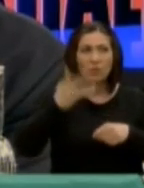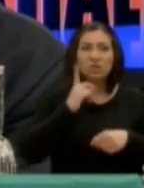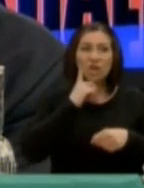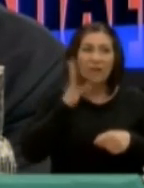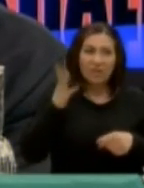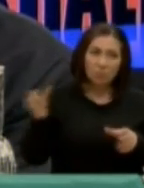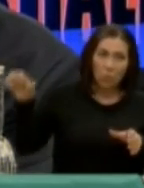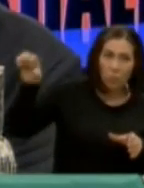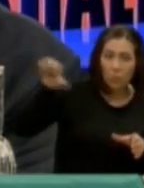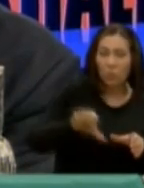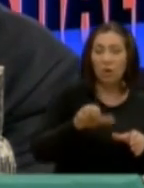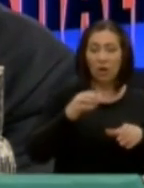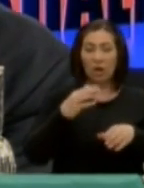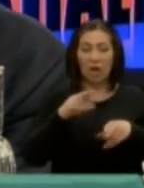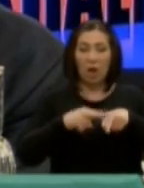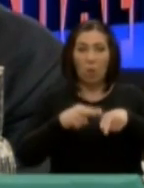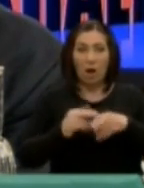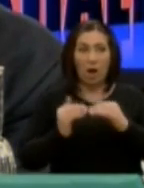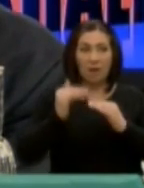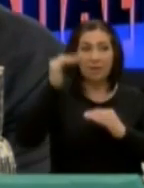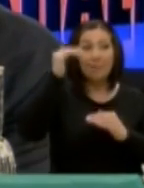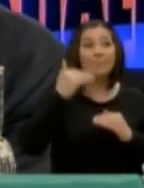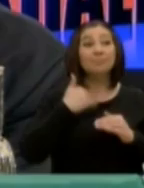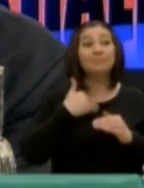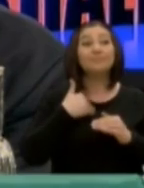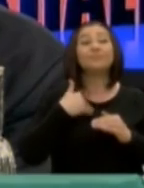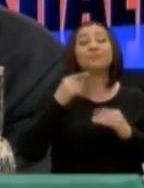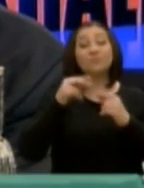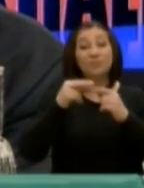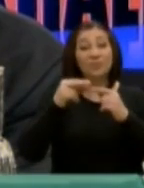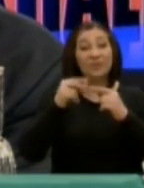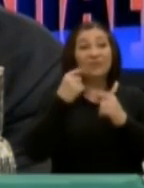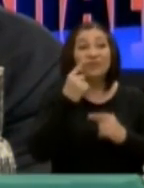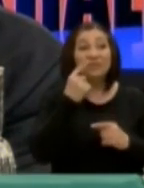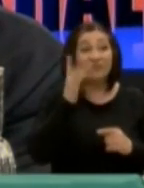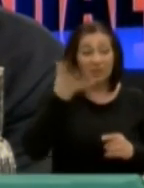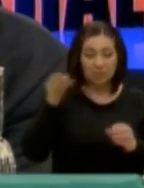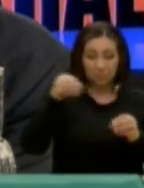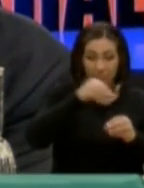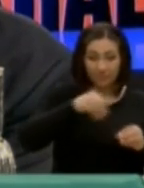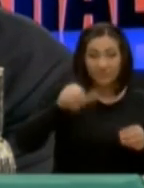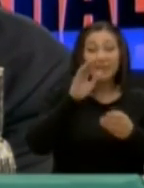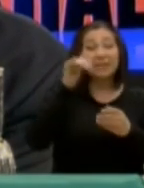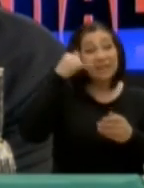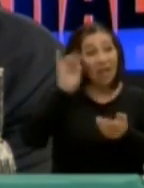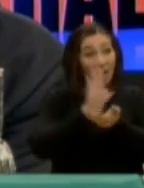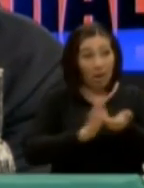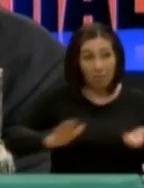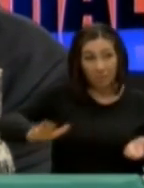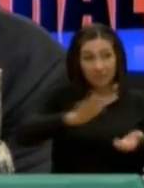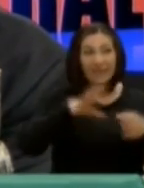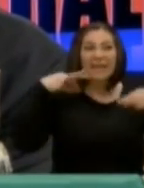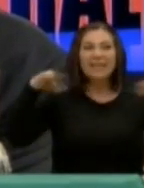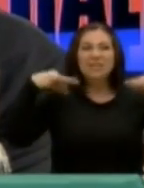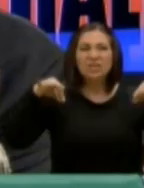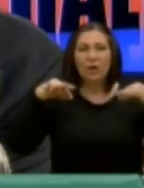kalori artar. Hı hı. Biz ne yapıyoruz? Protein miktarı fazla olan fıstığı fazla koyup, yayla tereyağı kullanıp, ince